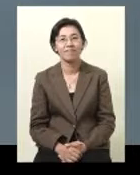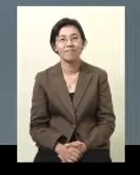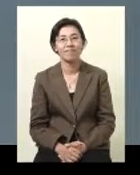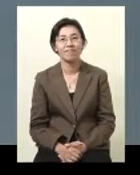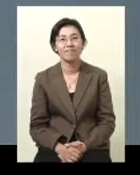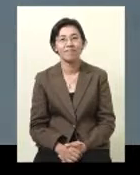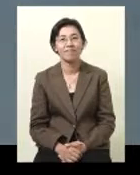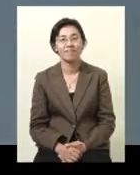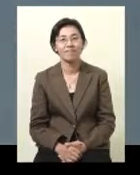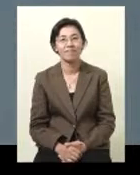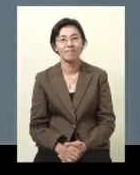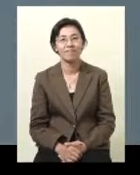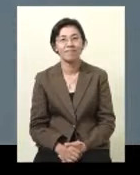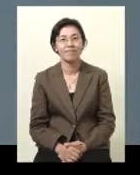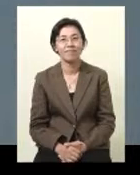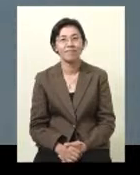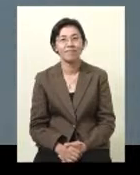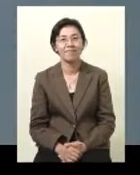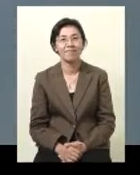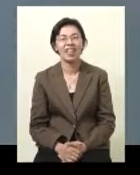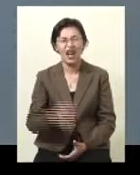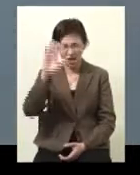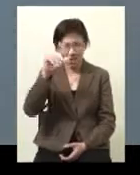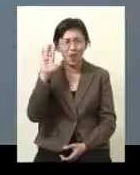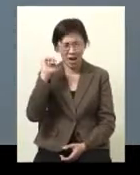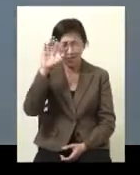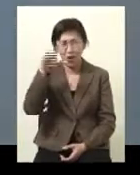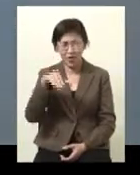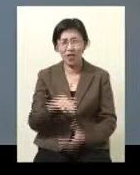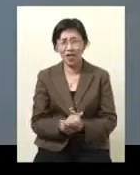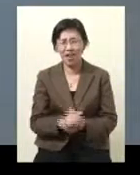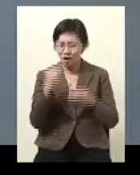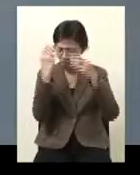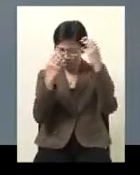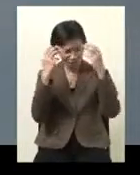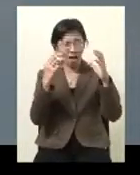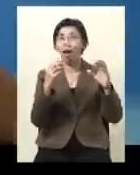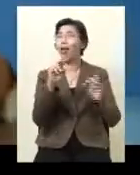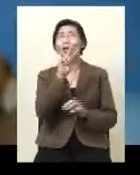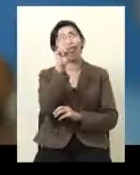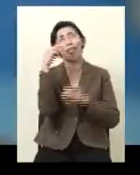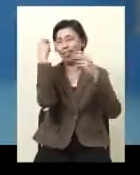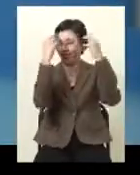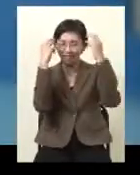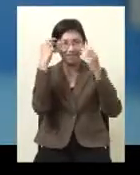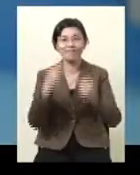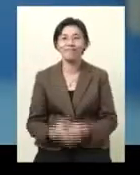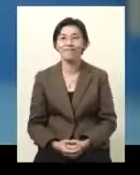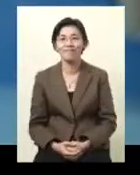บ๊อบจ๋าลงมาหาคุณพ่อหน่อยมึนเหลือเกินตอนนี้